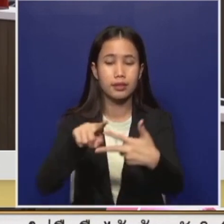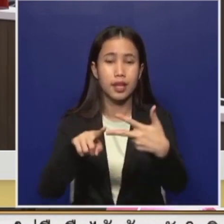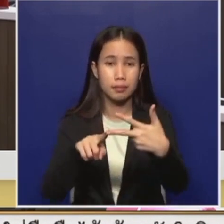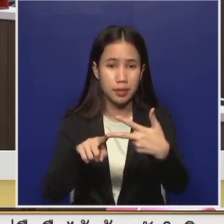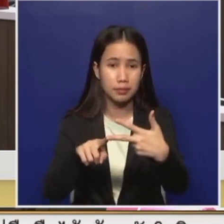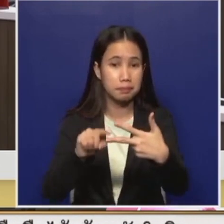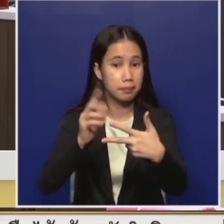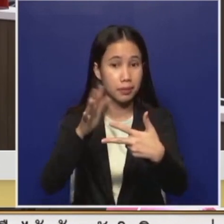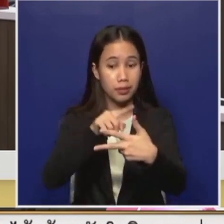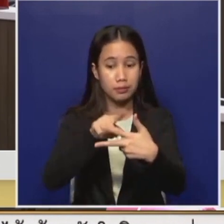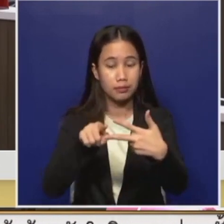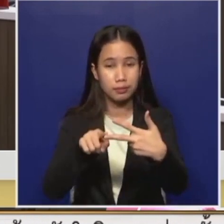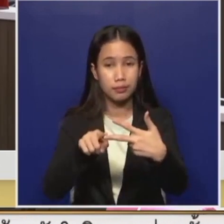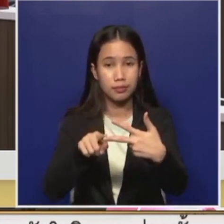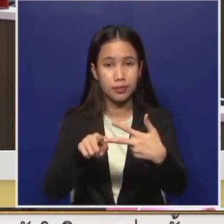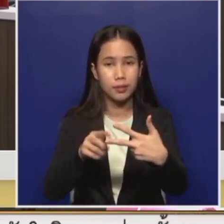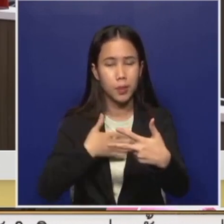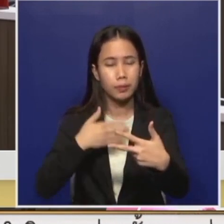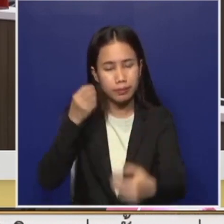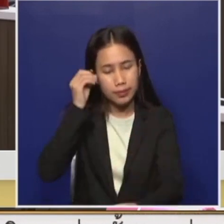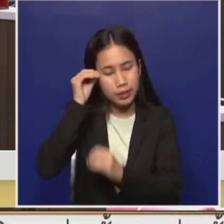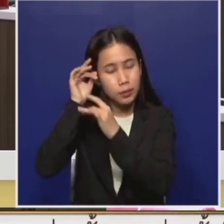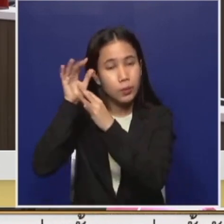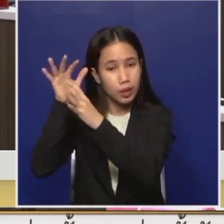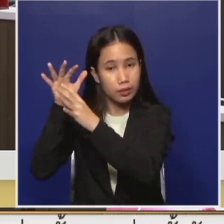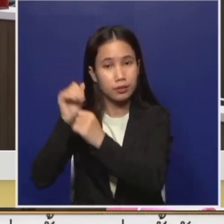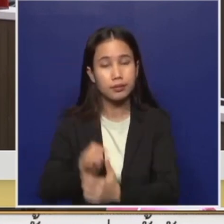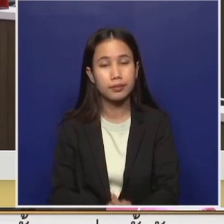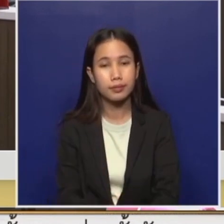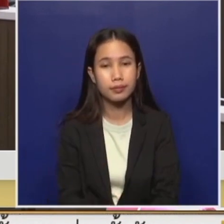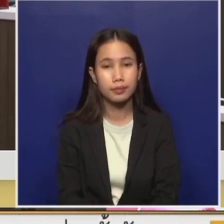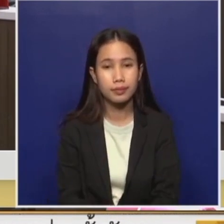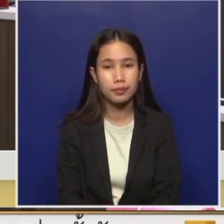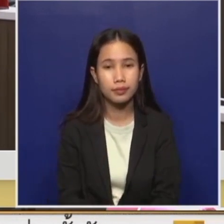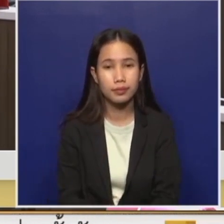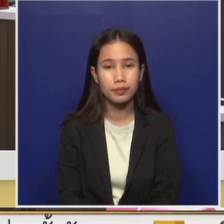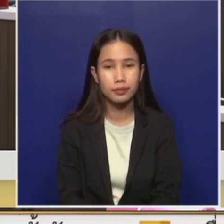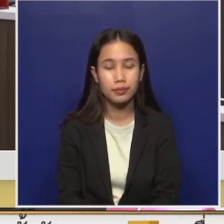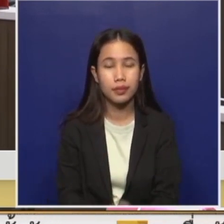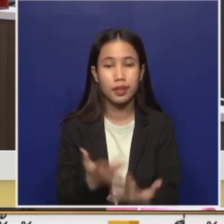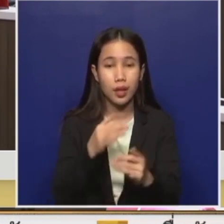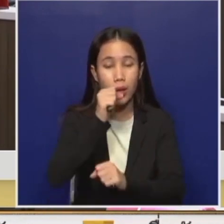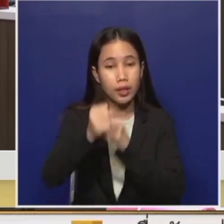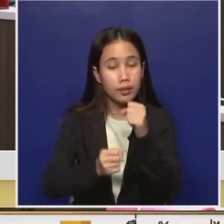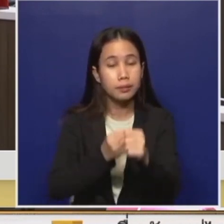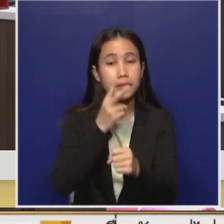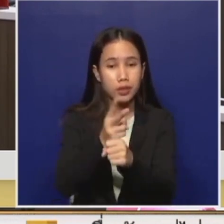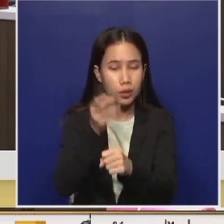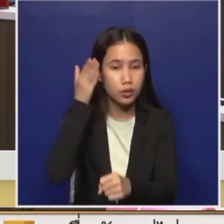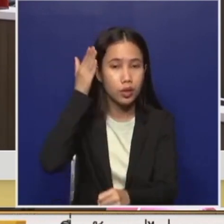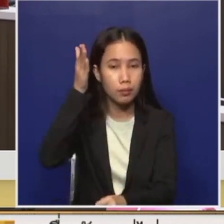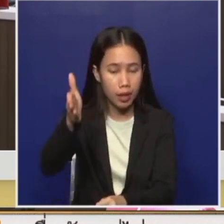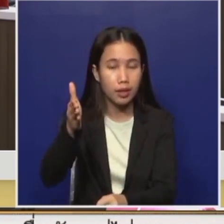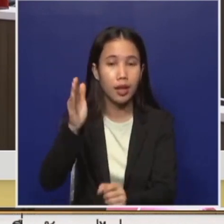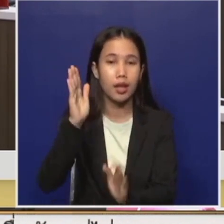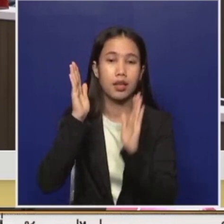บพวกผมก็หวงครับ ตามระยาตเวลาปกติอ 2 ปีข้หน้าให้พนองปชาชนตดสิน